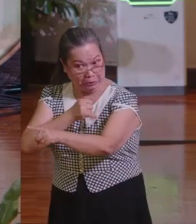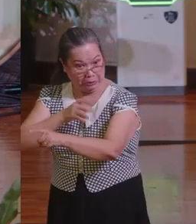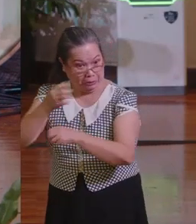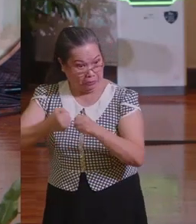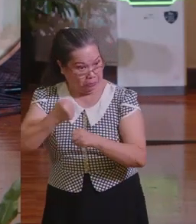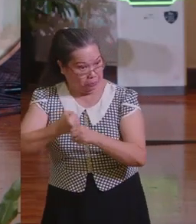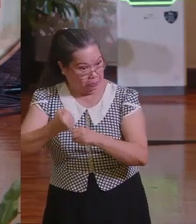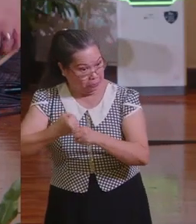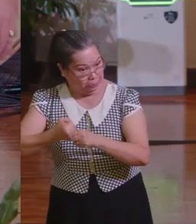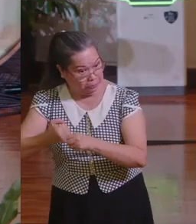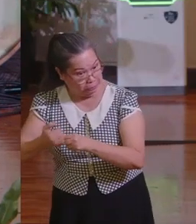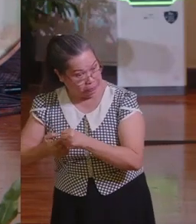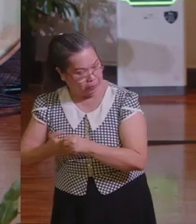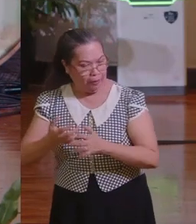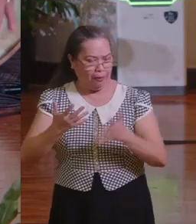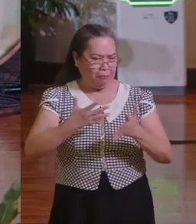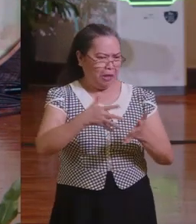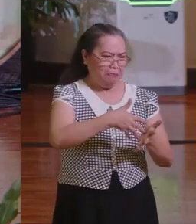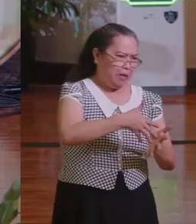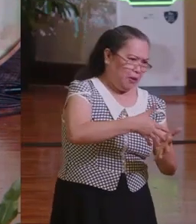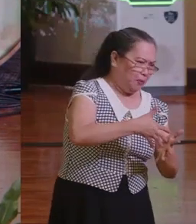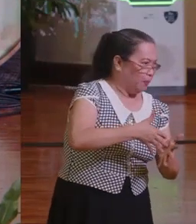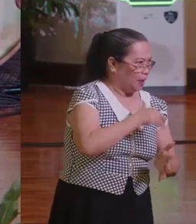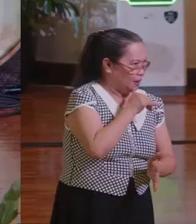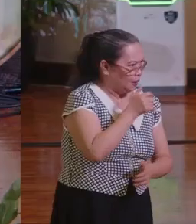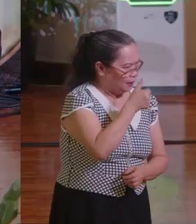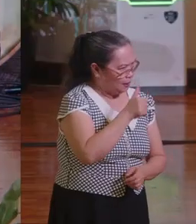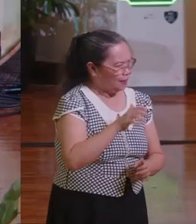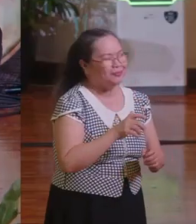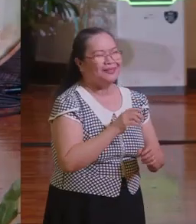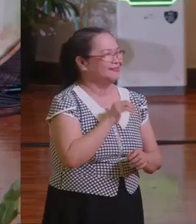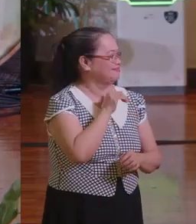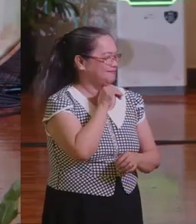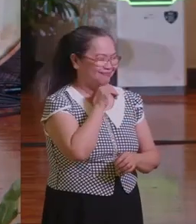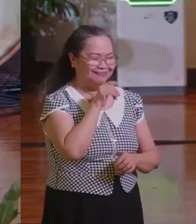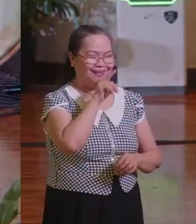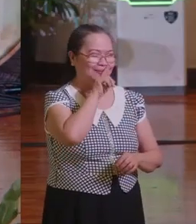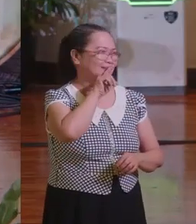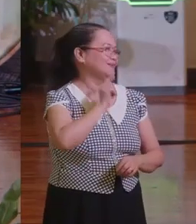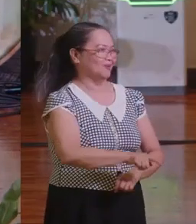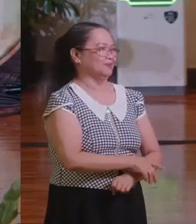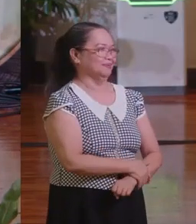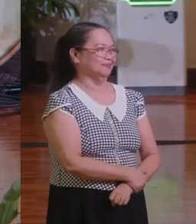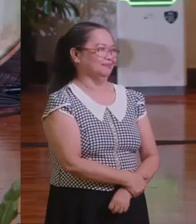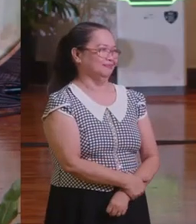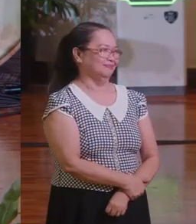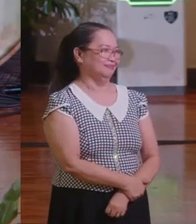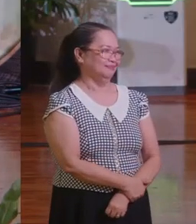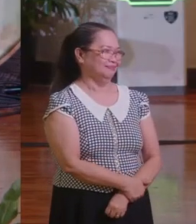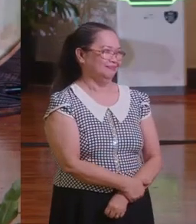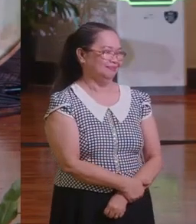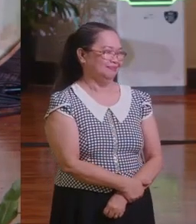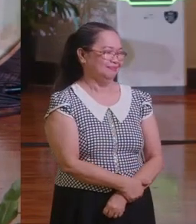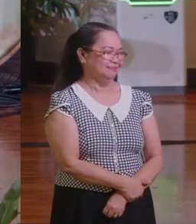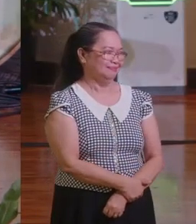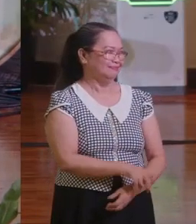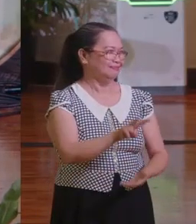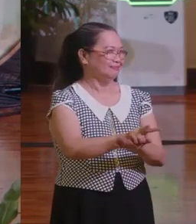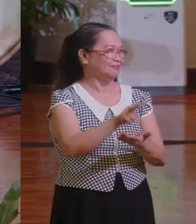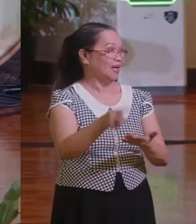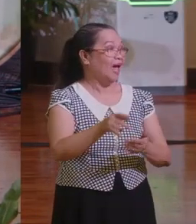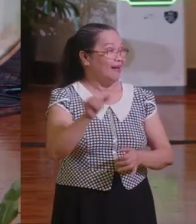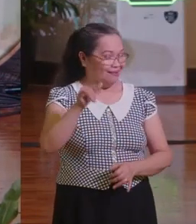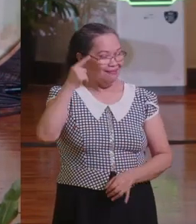Siguro yan, hindi na yan matitinag, hindi na yan mahuhulog, hindi na yan matitisod. Ganon din po akala